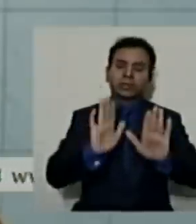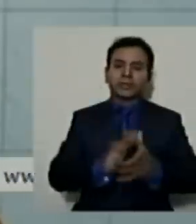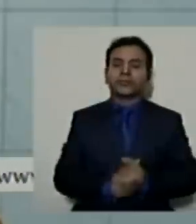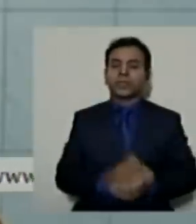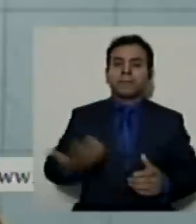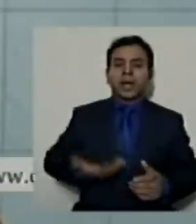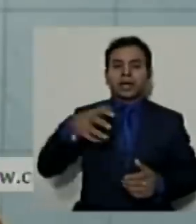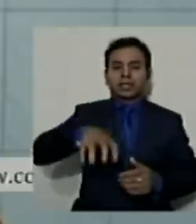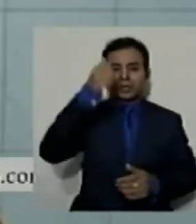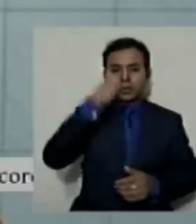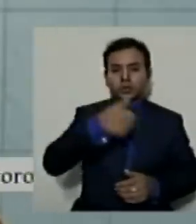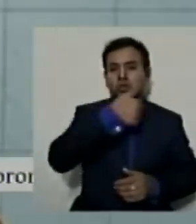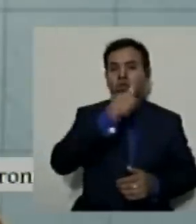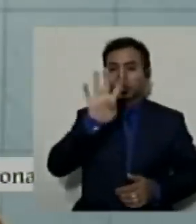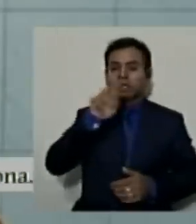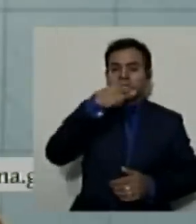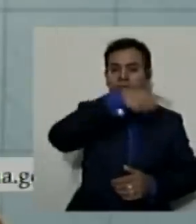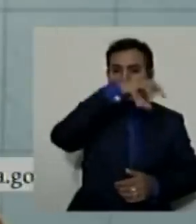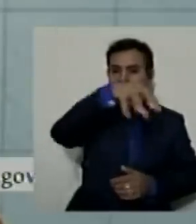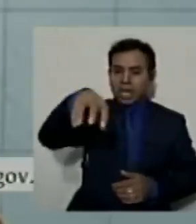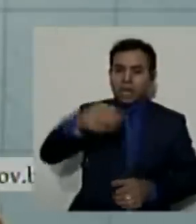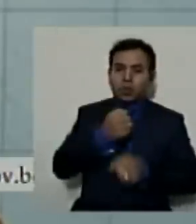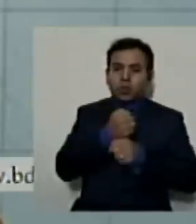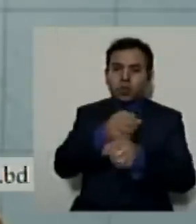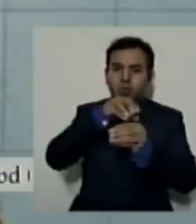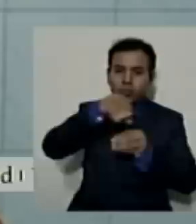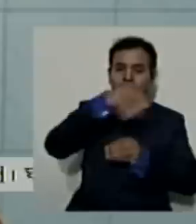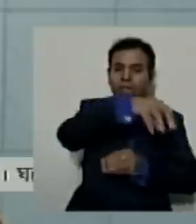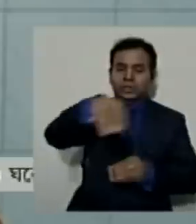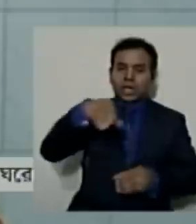পর্যায়ে প্রাতিষ্ঠানিক কোয়ারেন্টাইনের জন্য প্রস্তুত করা আছে